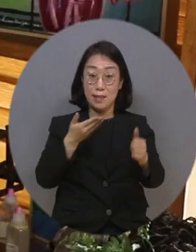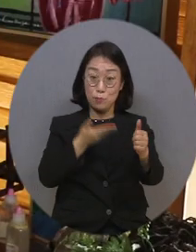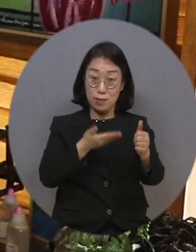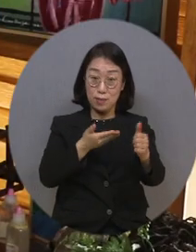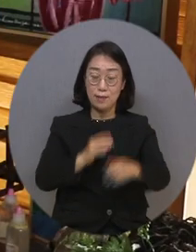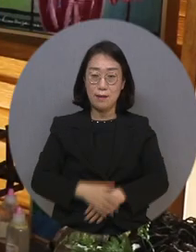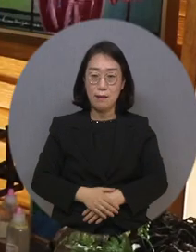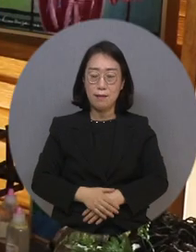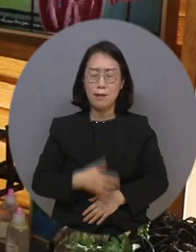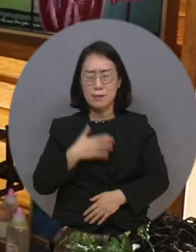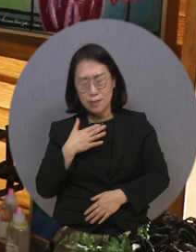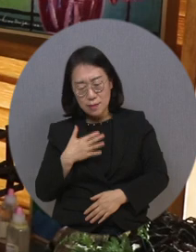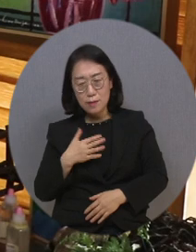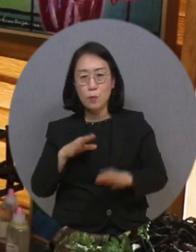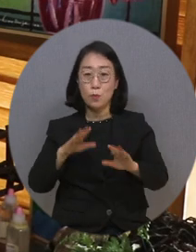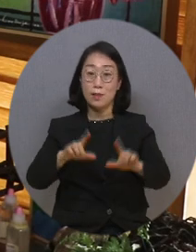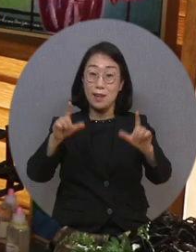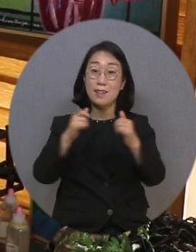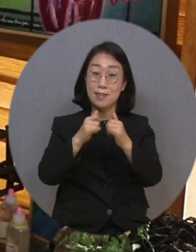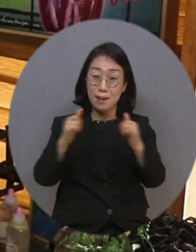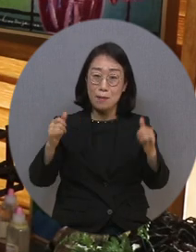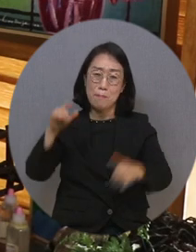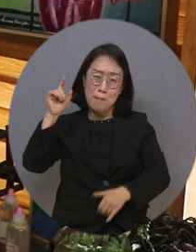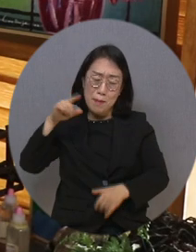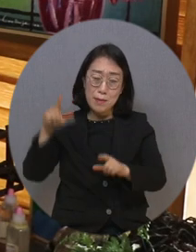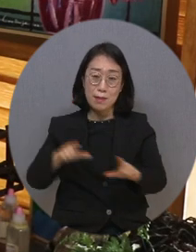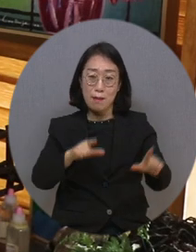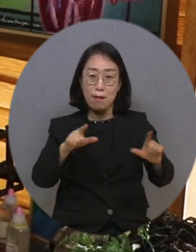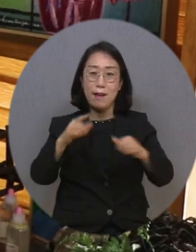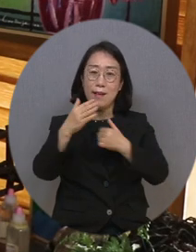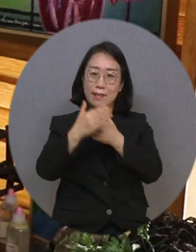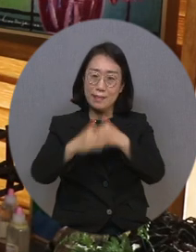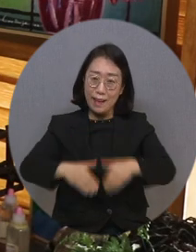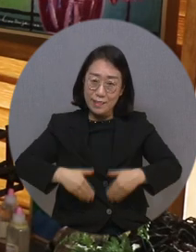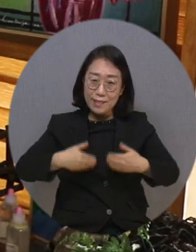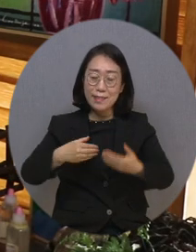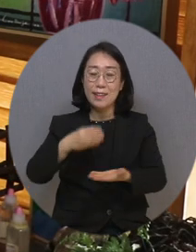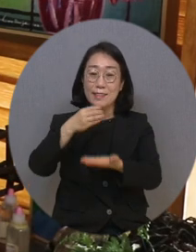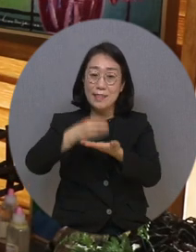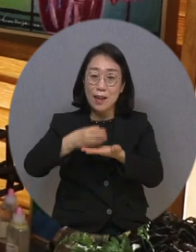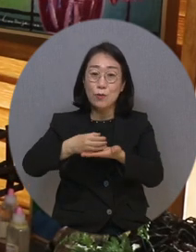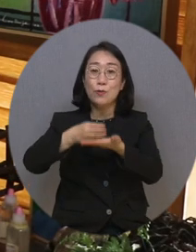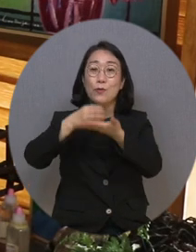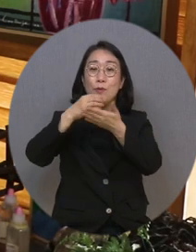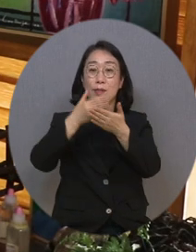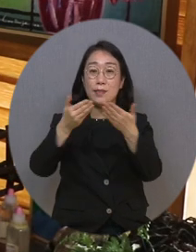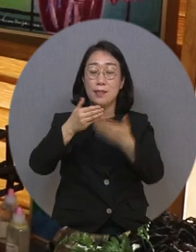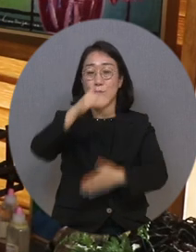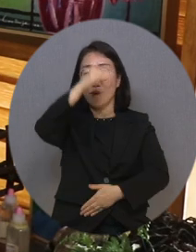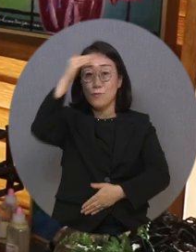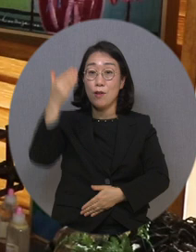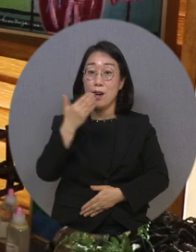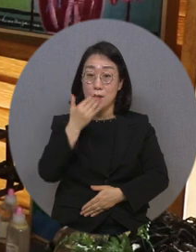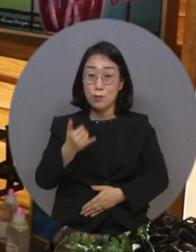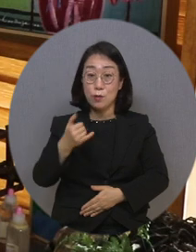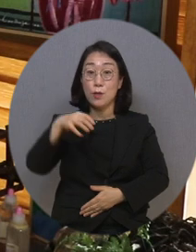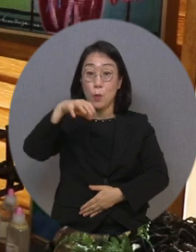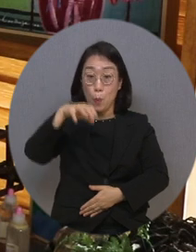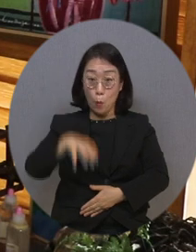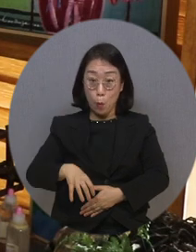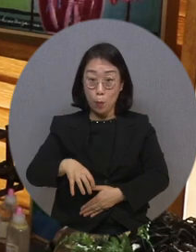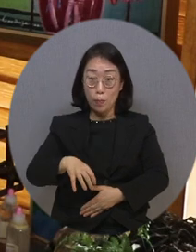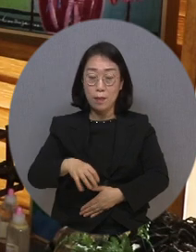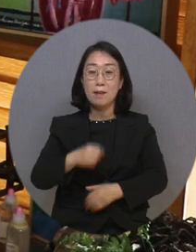작가는 지쳐 있는 현대인들에게 따뜻한 찬장과 작품을 감상하면서 힐링할 수 있는